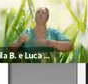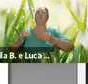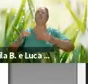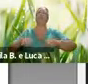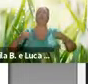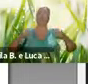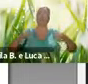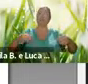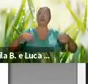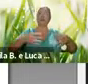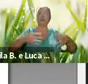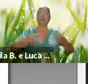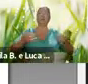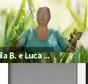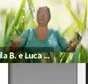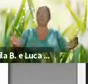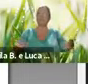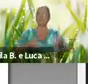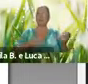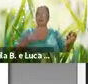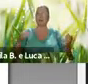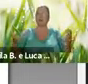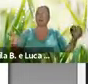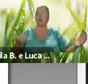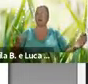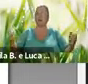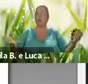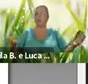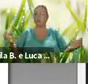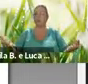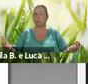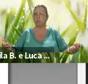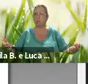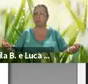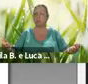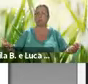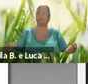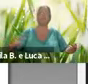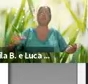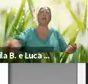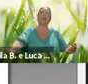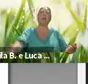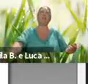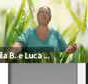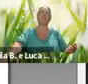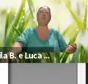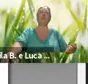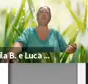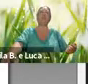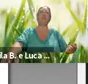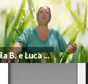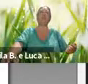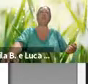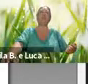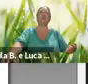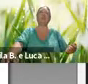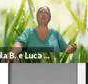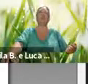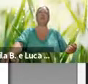gradualmente, potrò utilizzare gli apparecchi ognuno al suo momento. Aí Luiz disse: ogni